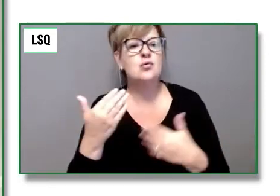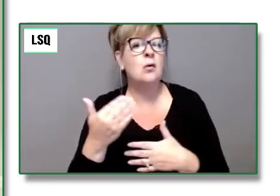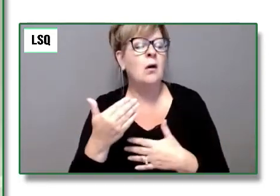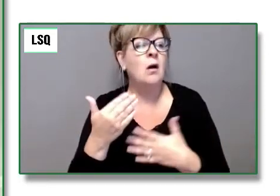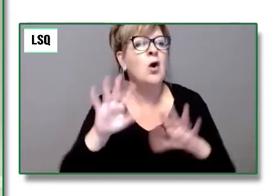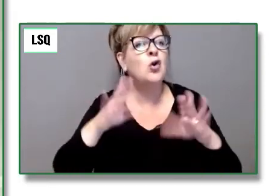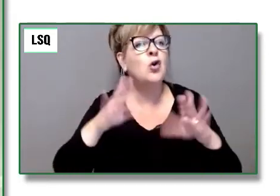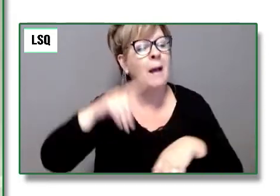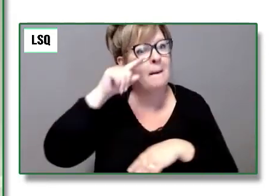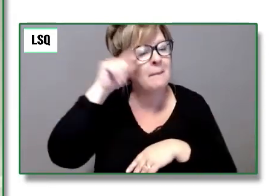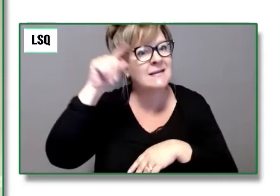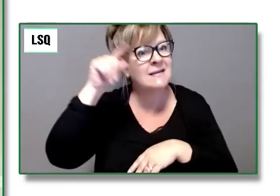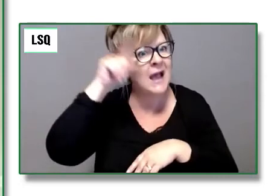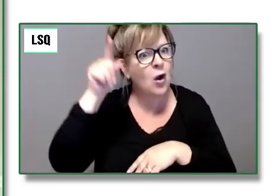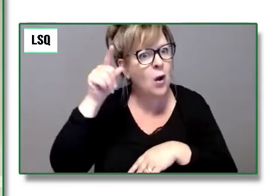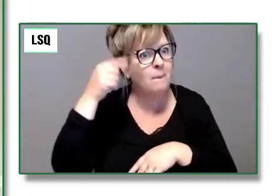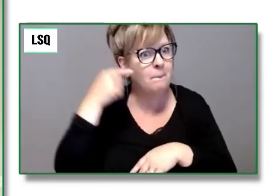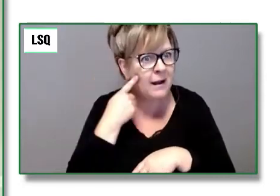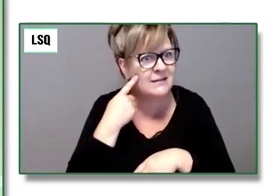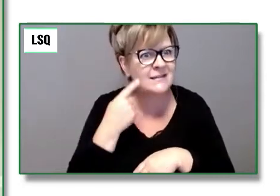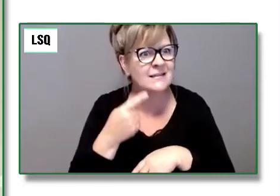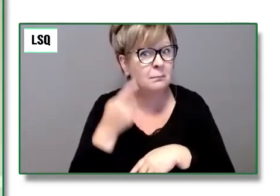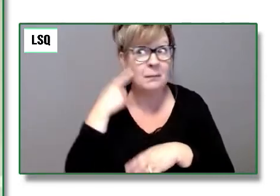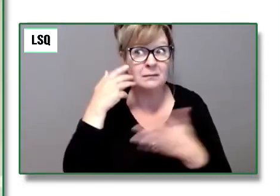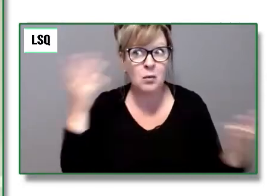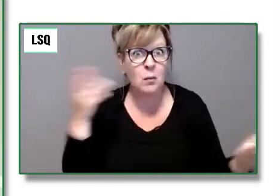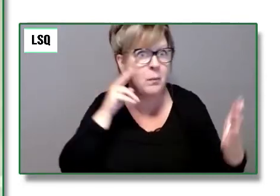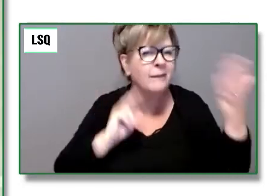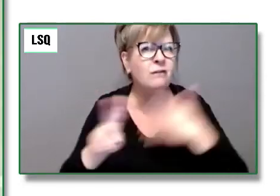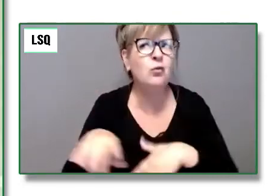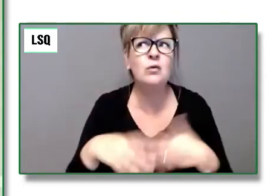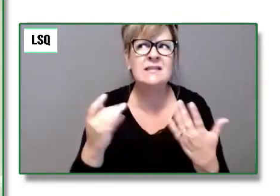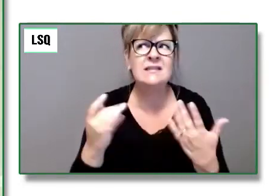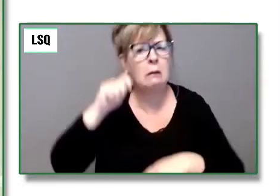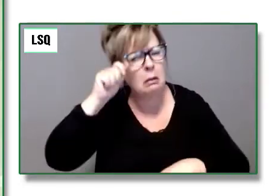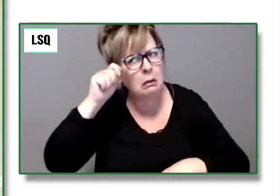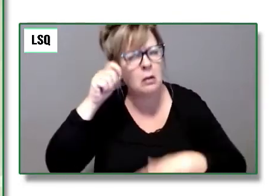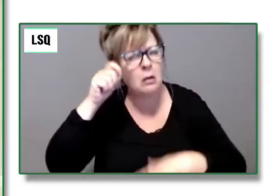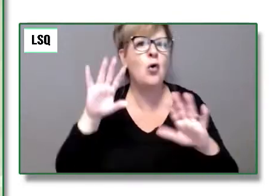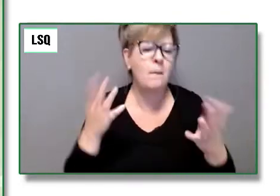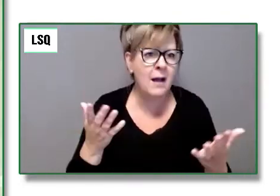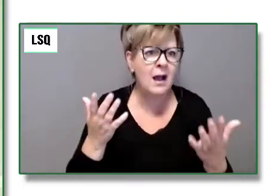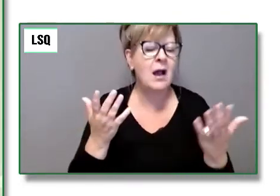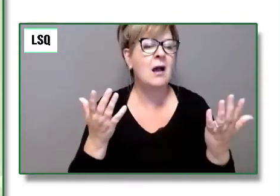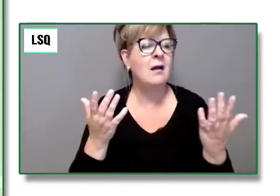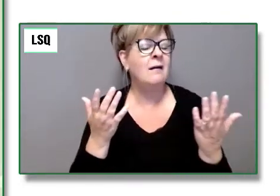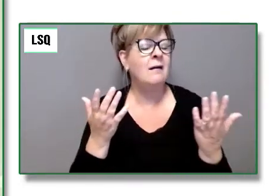de permettre une ligne plus nette. Donc, m-